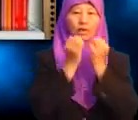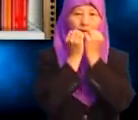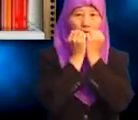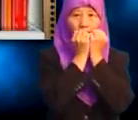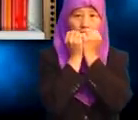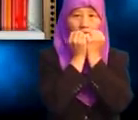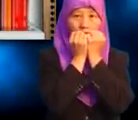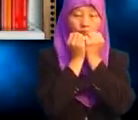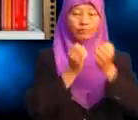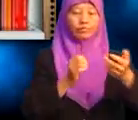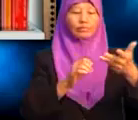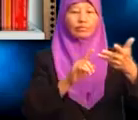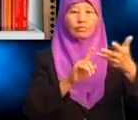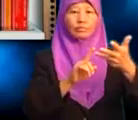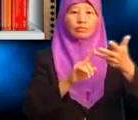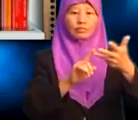jagung,